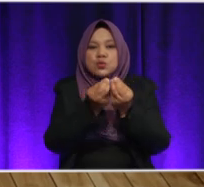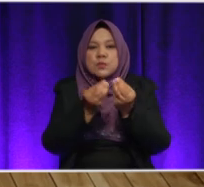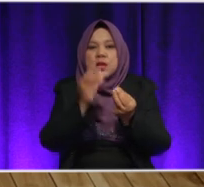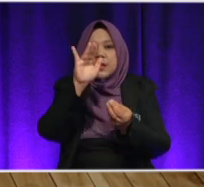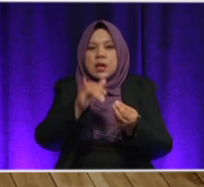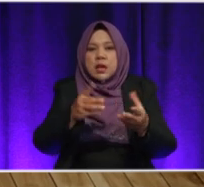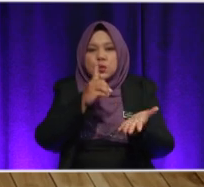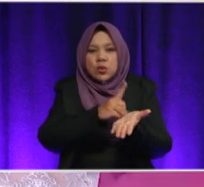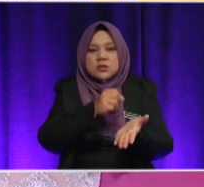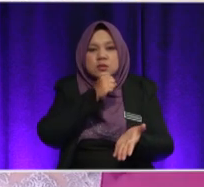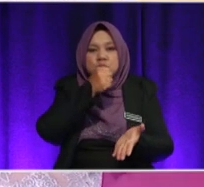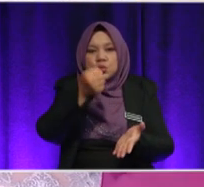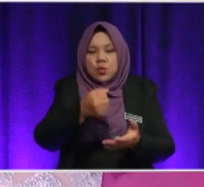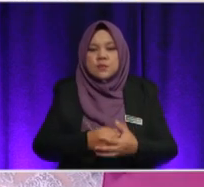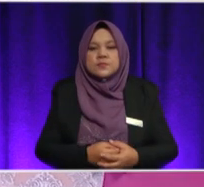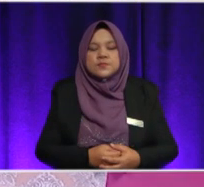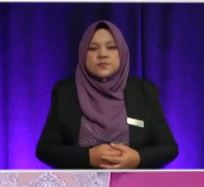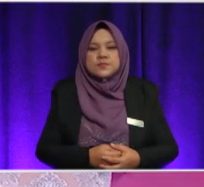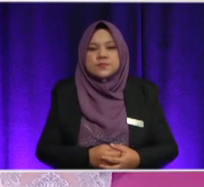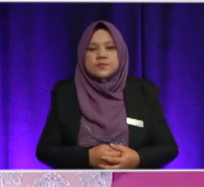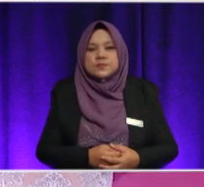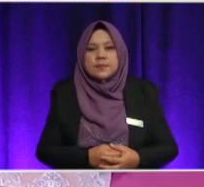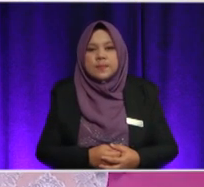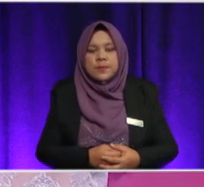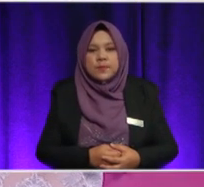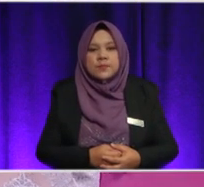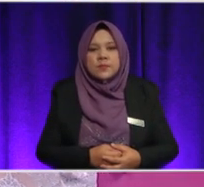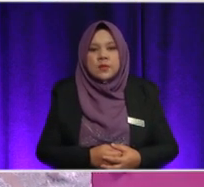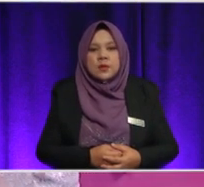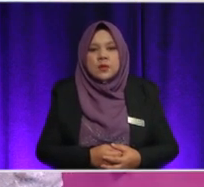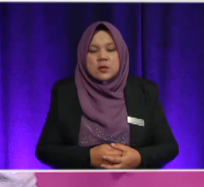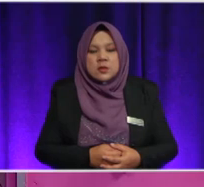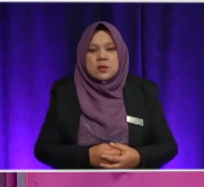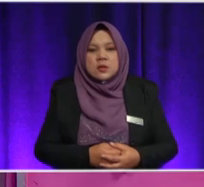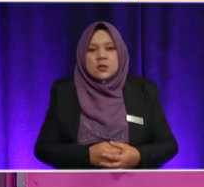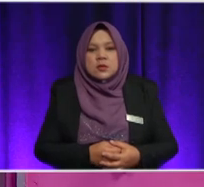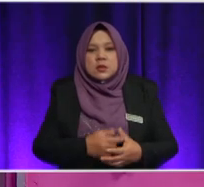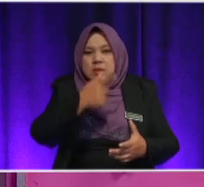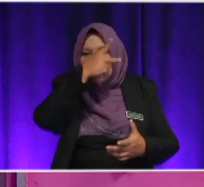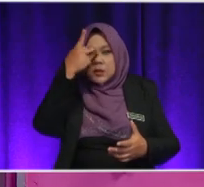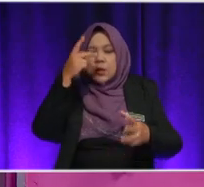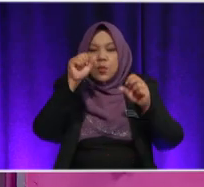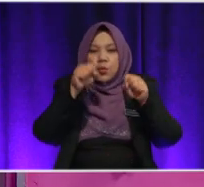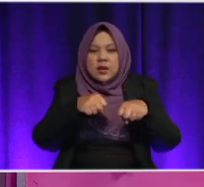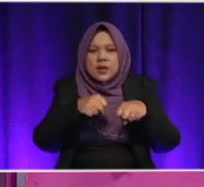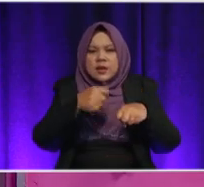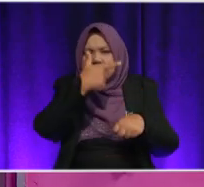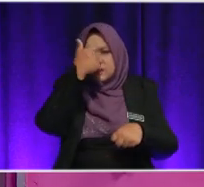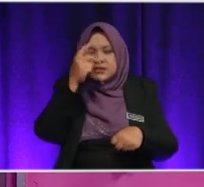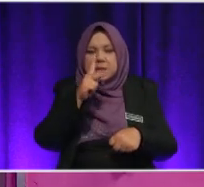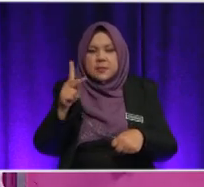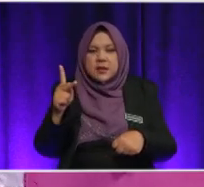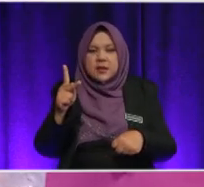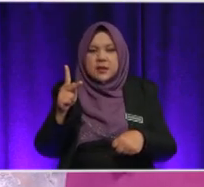selalunya mesti mendapat kebenaran ataupun rujukan di pada dokter karena ia boleh menyebabkan apabila kita mengambil